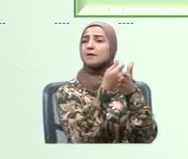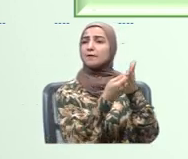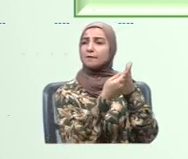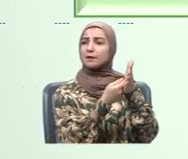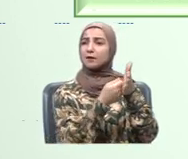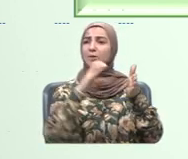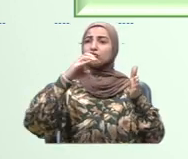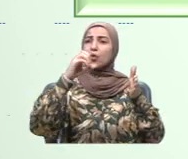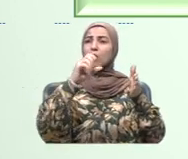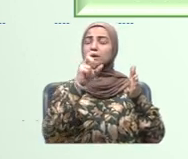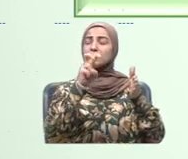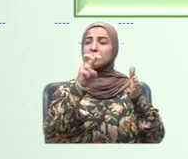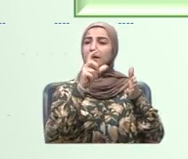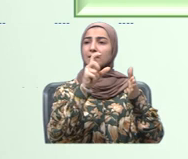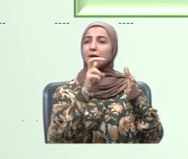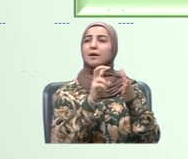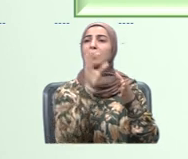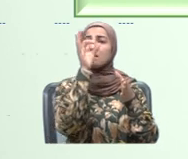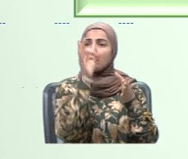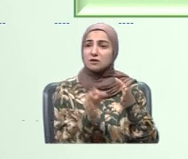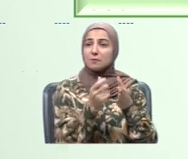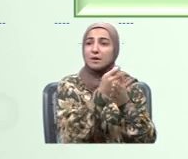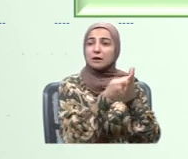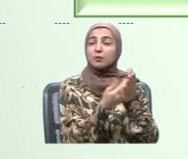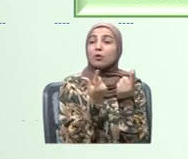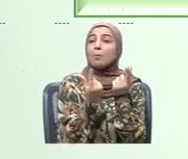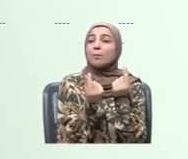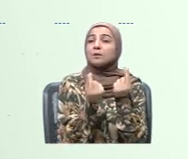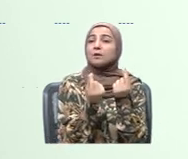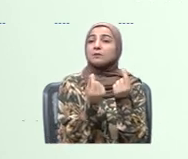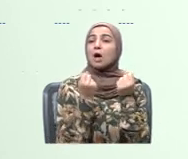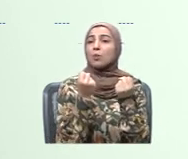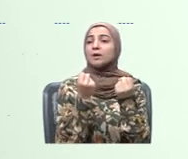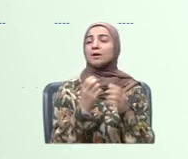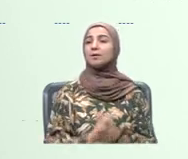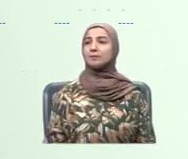مسألة أساسية بالنسبة إليه وإلى غيره من القراء.